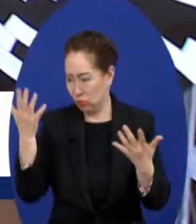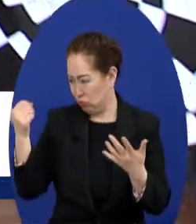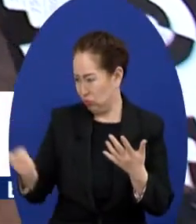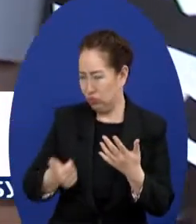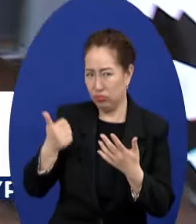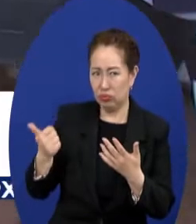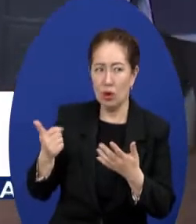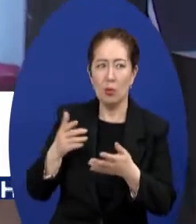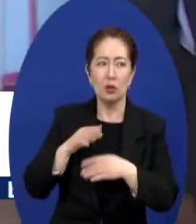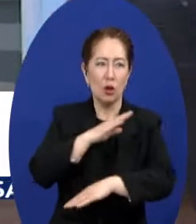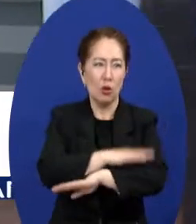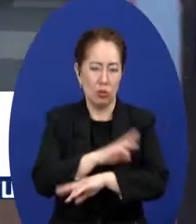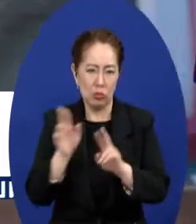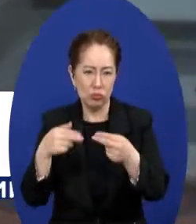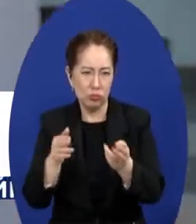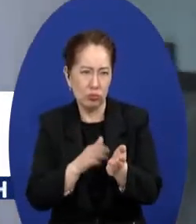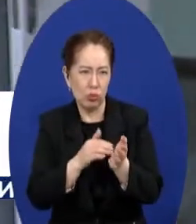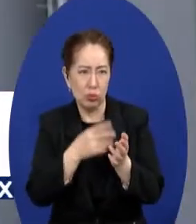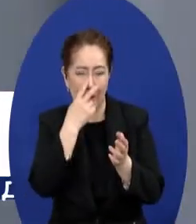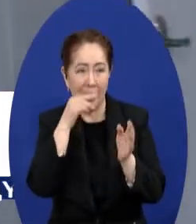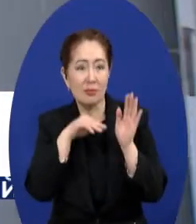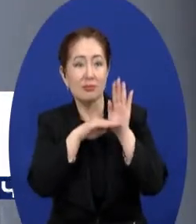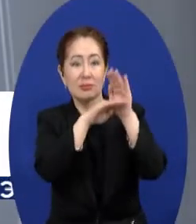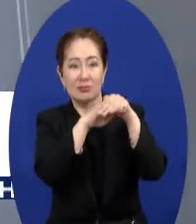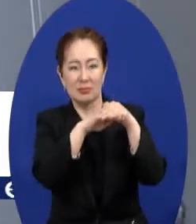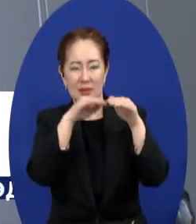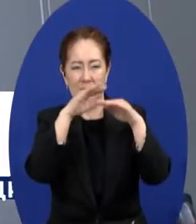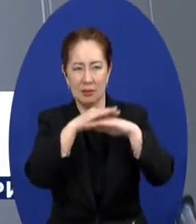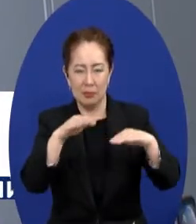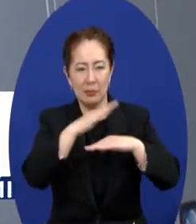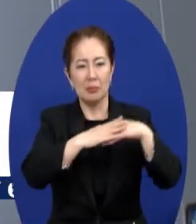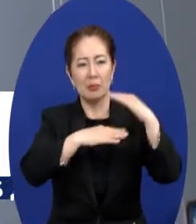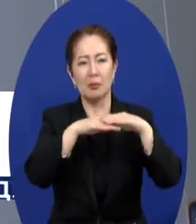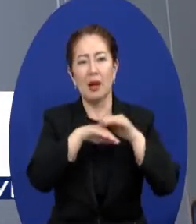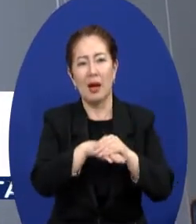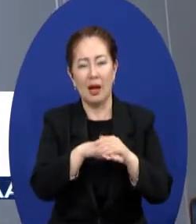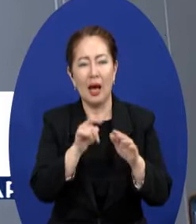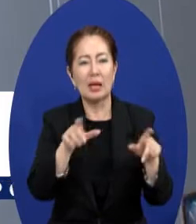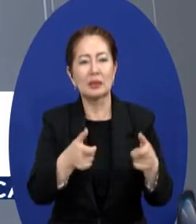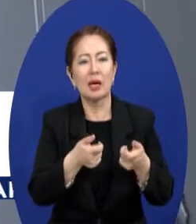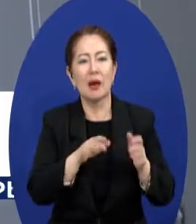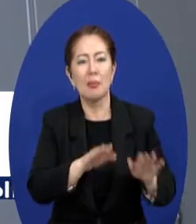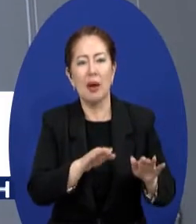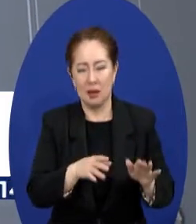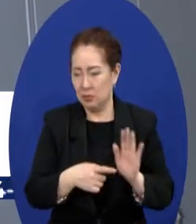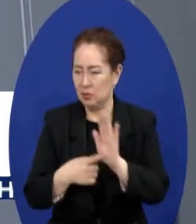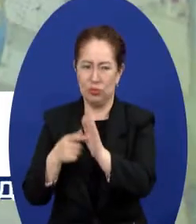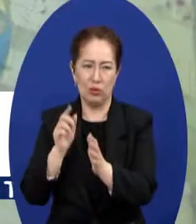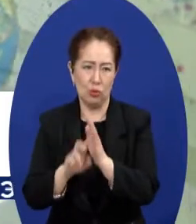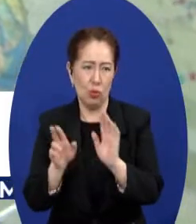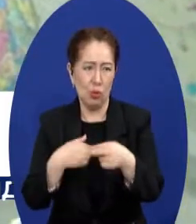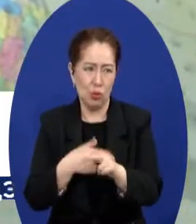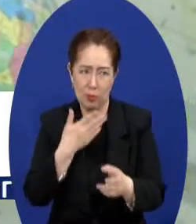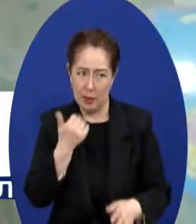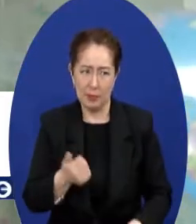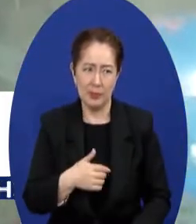гэхдээ танхимын хүрэлцээ хангалтгүй байгаа учраас үзэгч та бүхний харж байгаачлан хураалгатай, хайрцаг савтайгаа байдгийн байна. Зарим